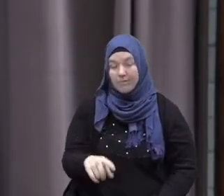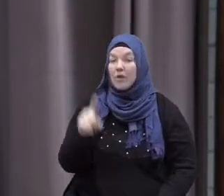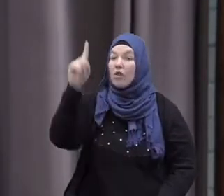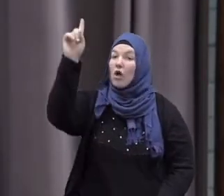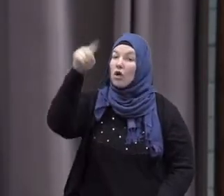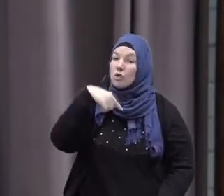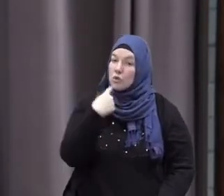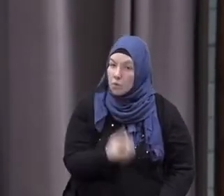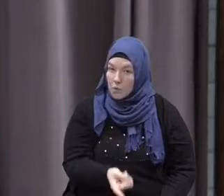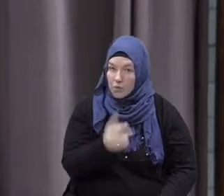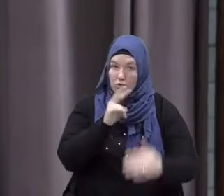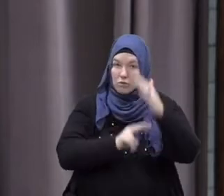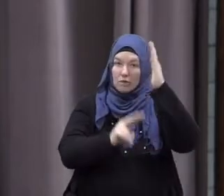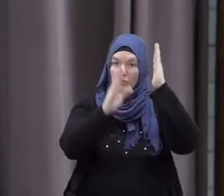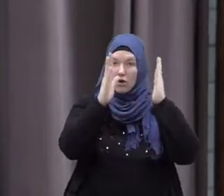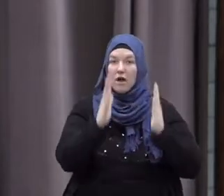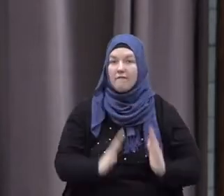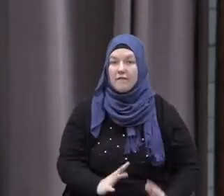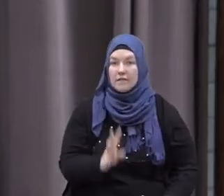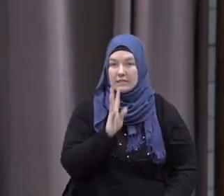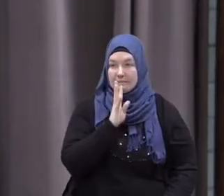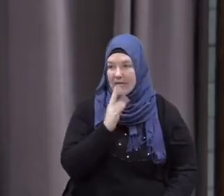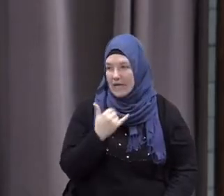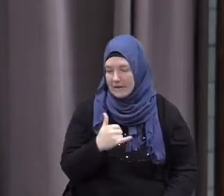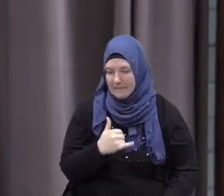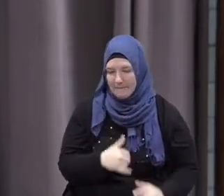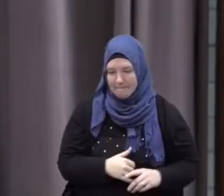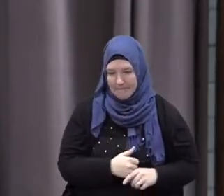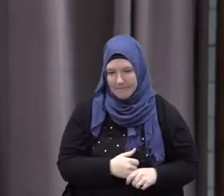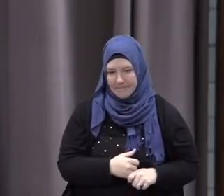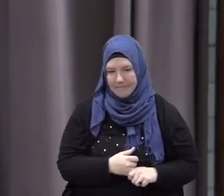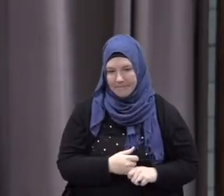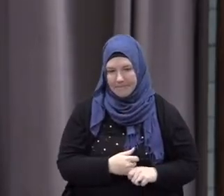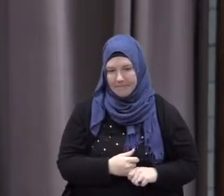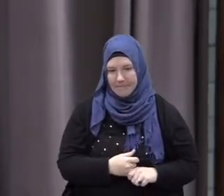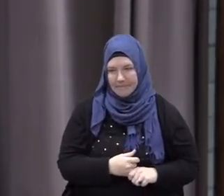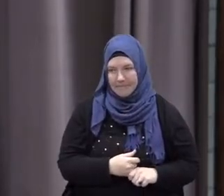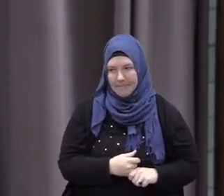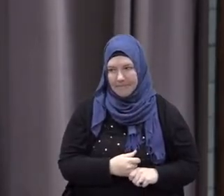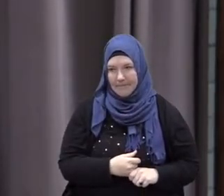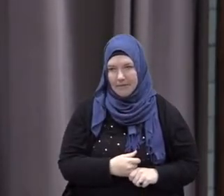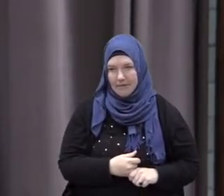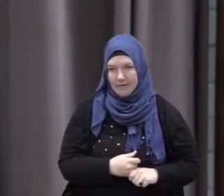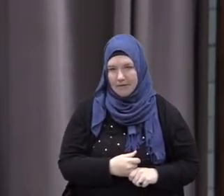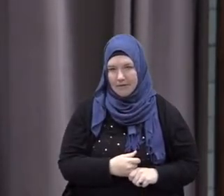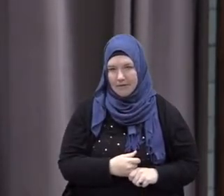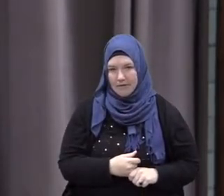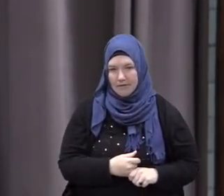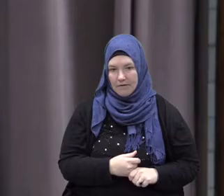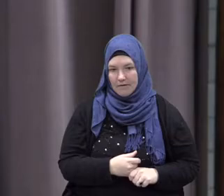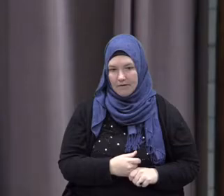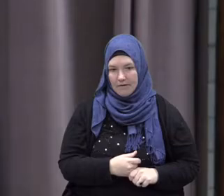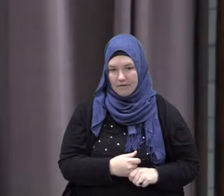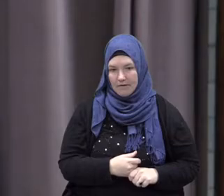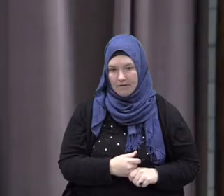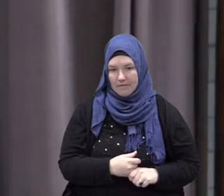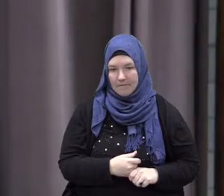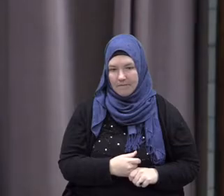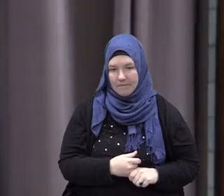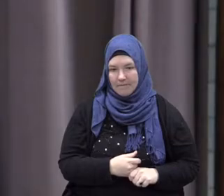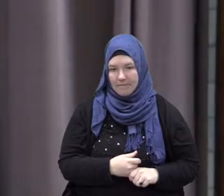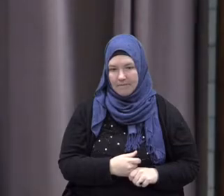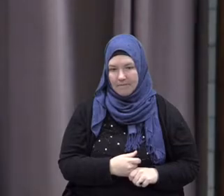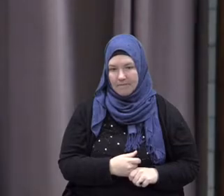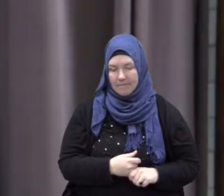him, وَإِنَّكَ لَعَلَى خُلُقٍ عَظِيمٍ. حسن الخلق is at the